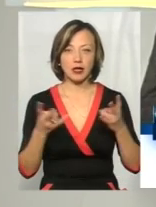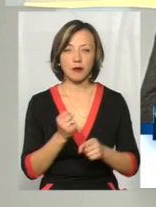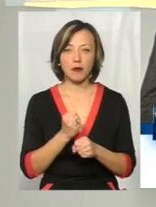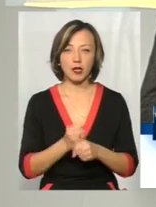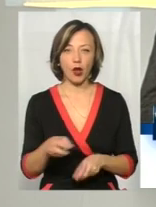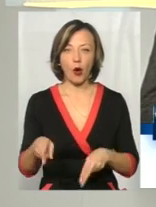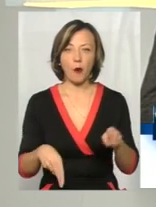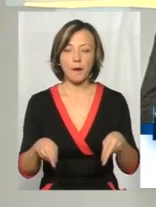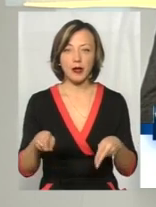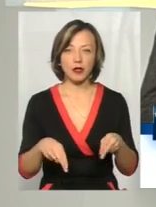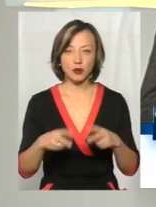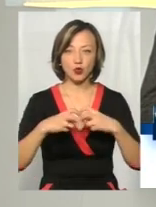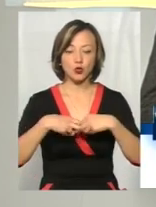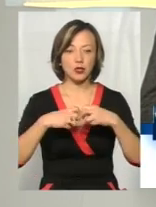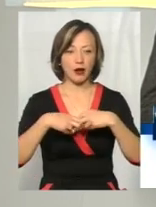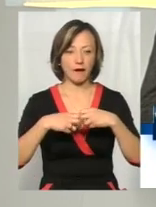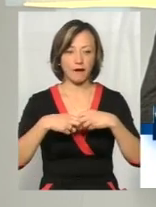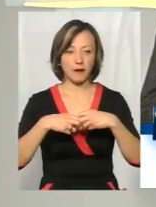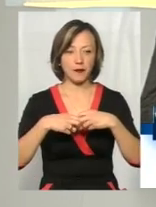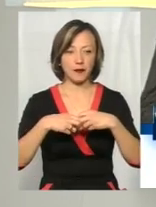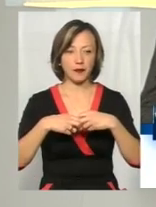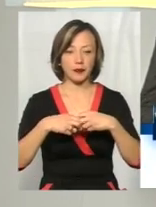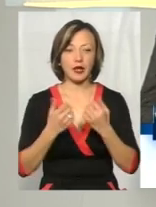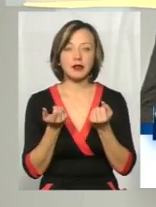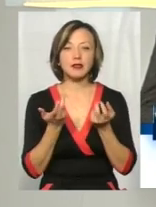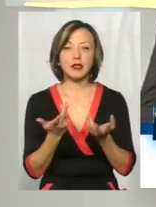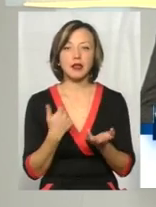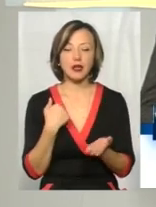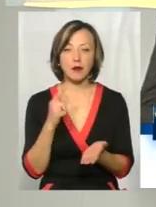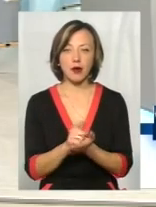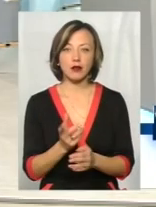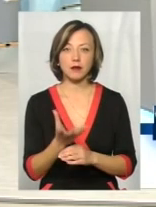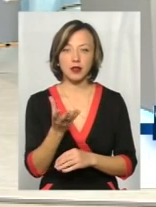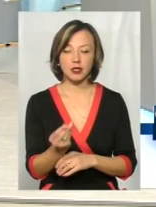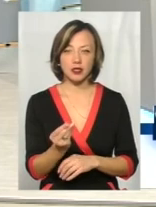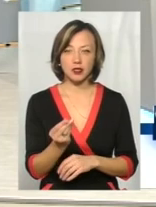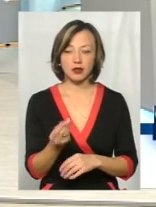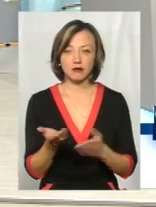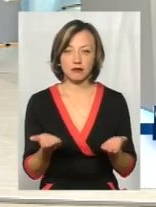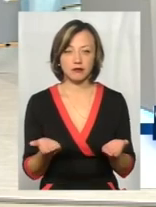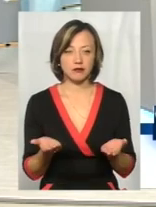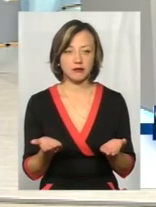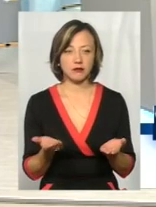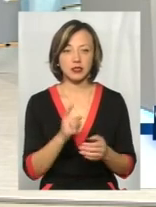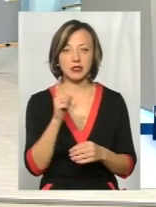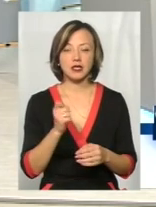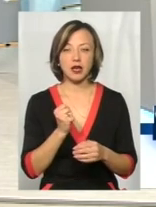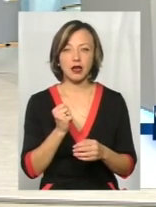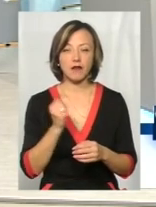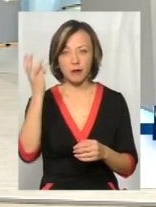операцію на подавлений сустав. Скільки я маю доплатити чи заплатити? Зараз в